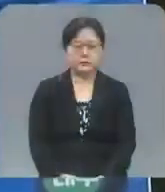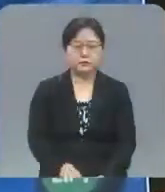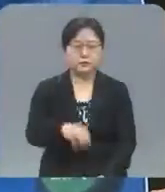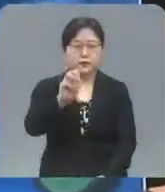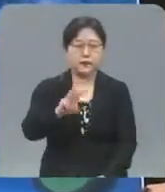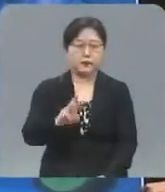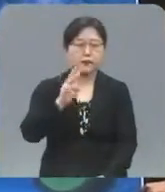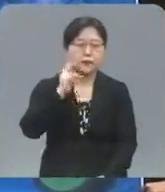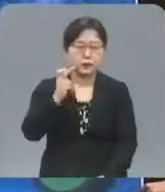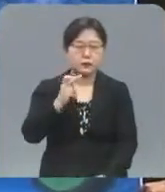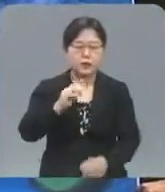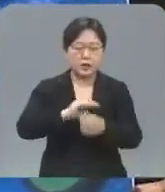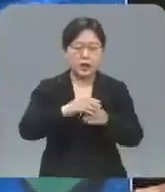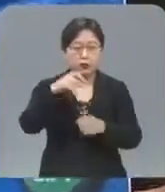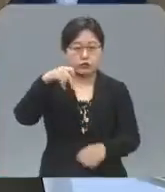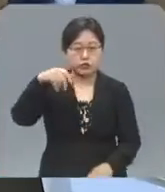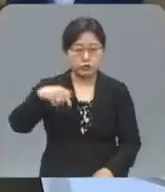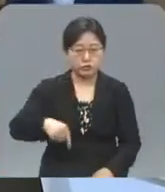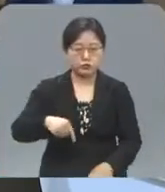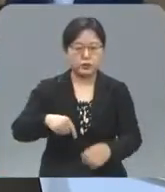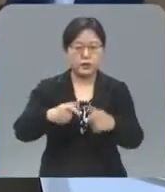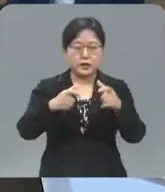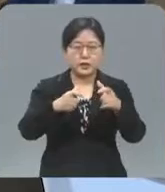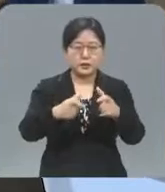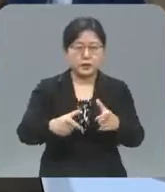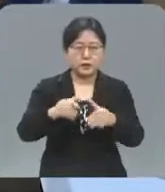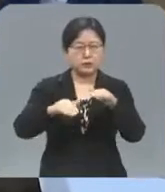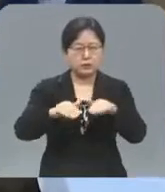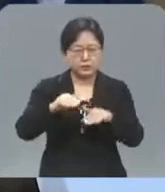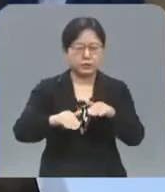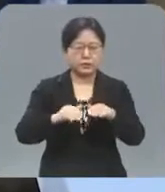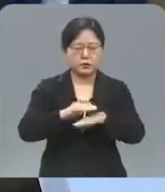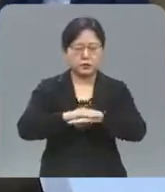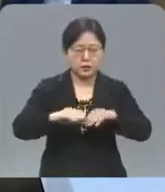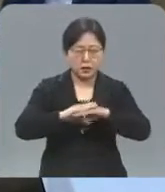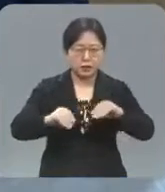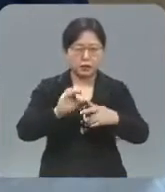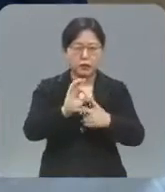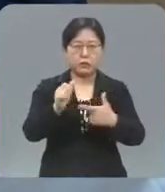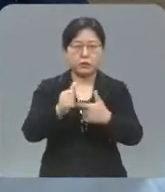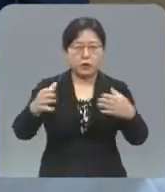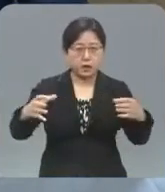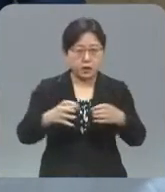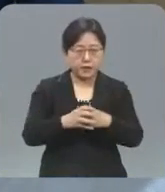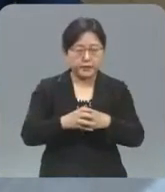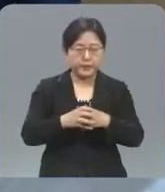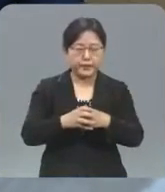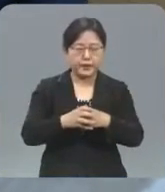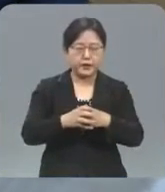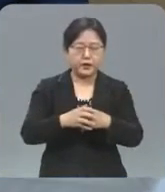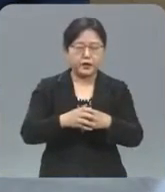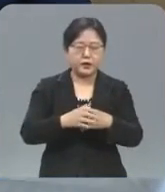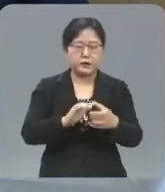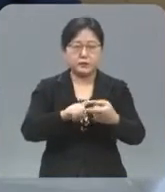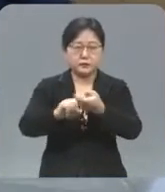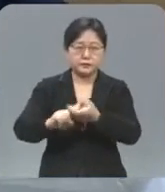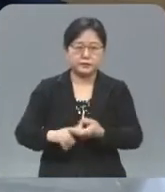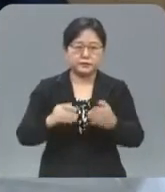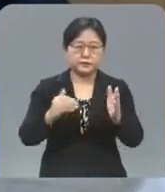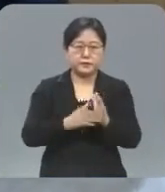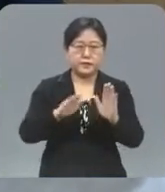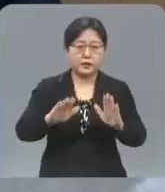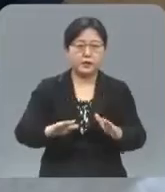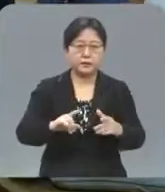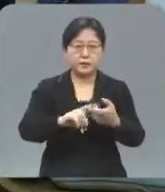광주 광산구와 대구 수성구가 지역주의를 극복하고 영호남의 상생을 실현하는 행복동맹 자매결연을 맺었습니다.